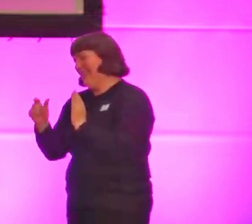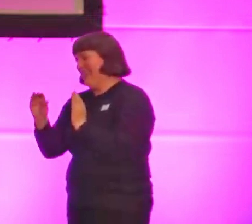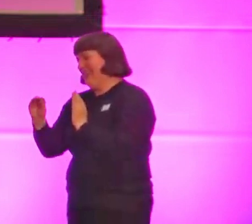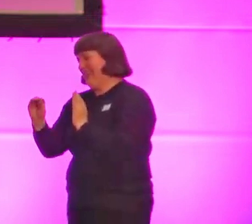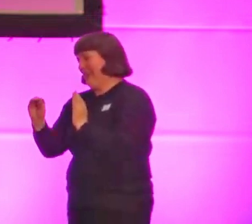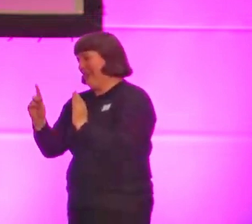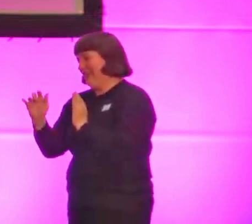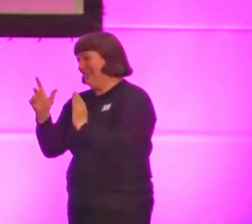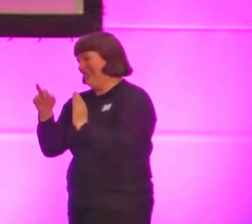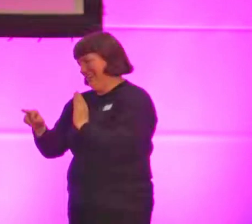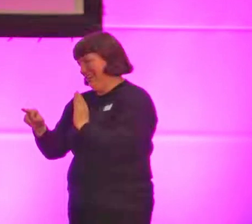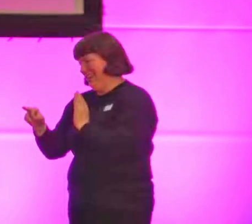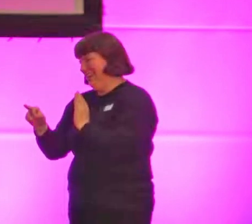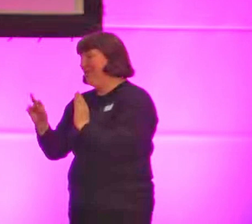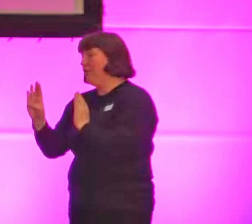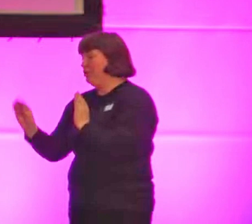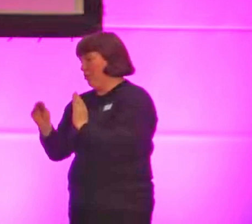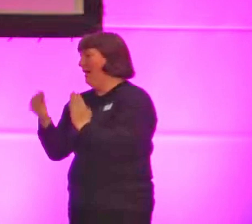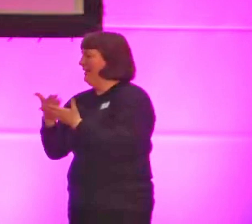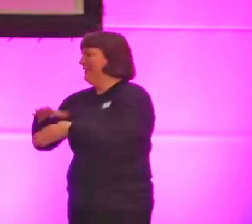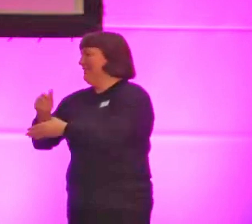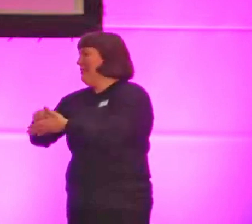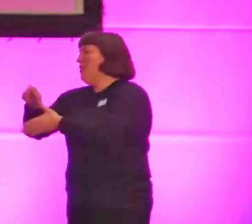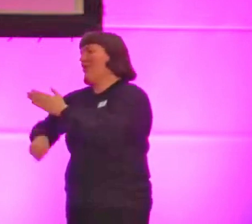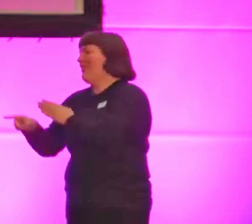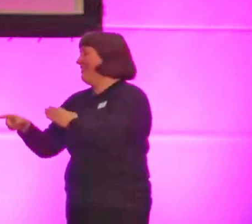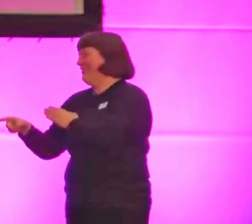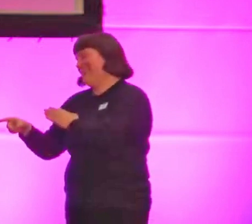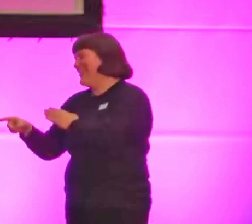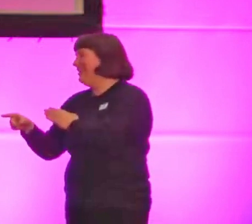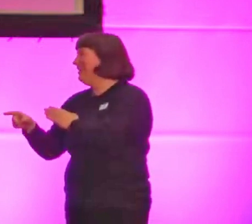Alexander Schneider. För att han var vid tillfället, han är inte svensk medborgare.